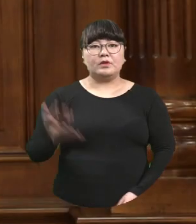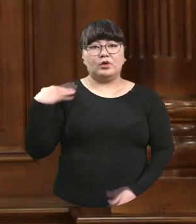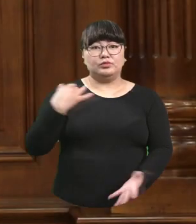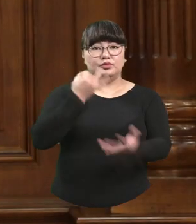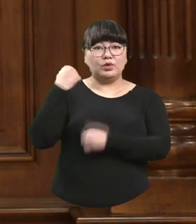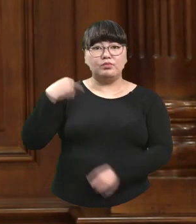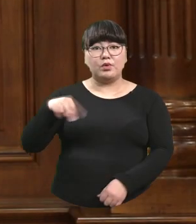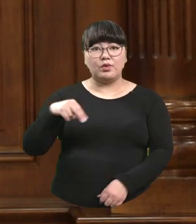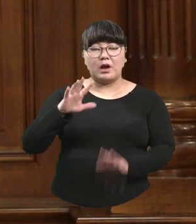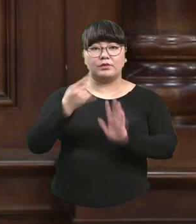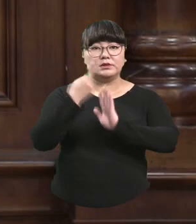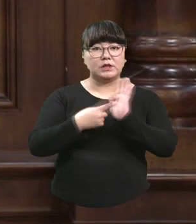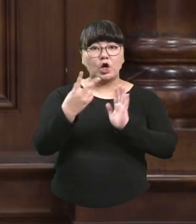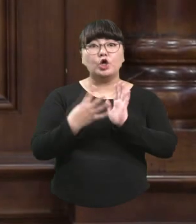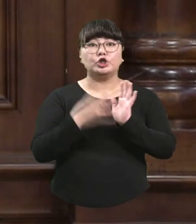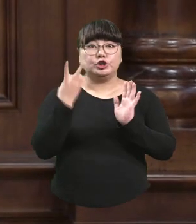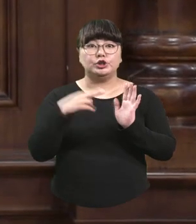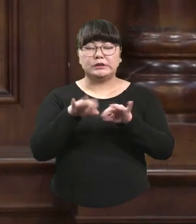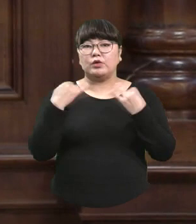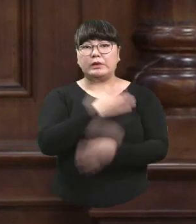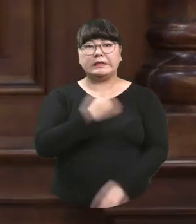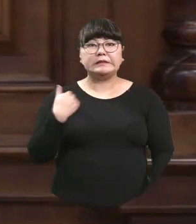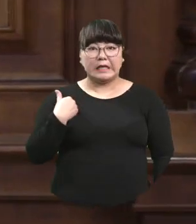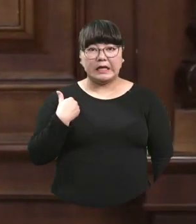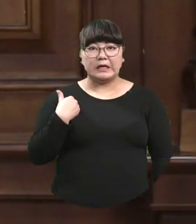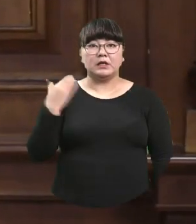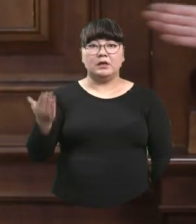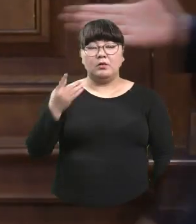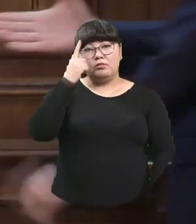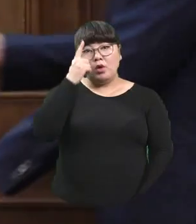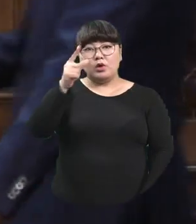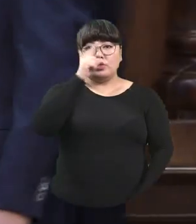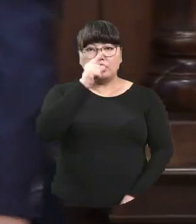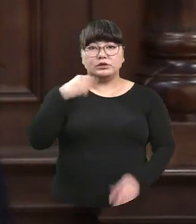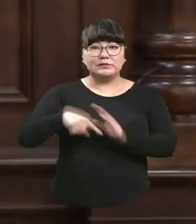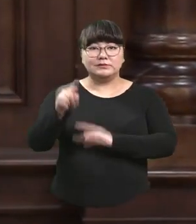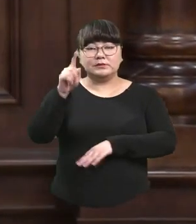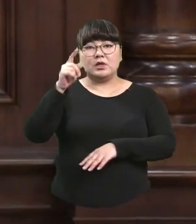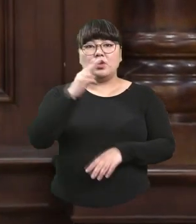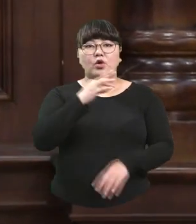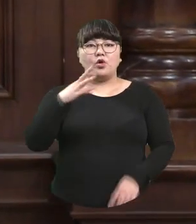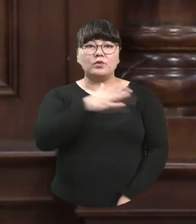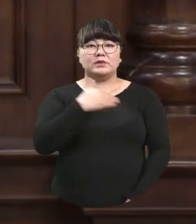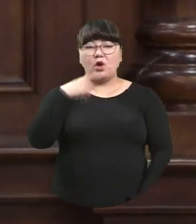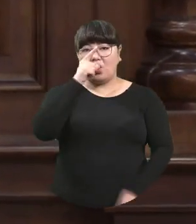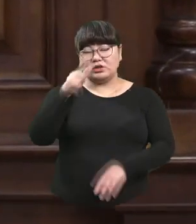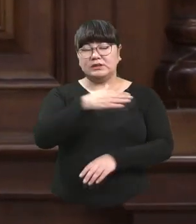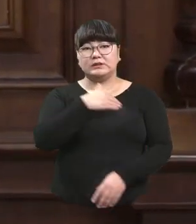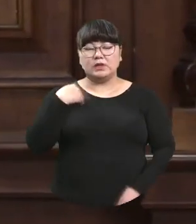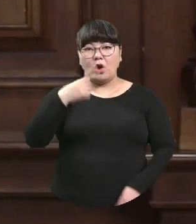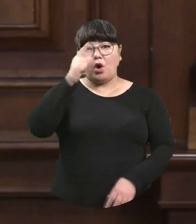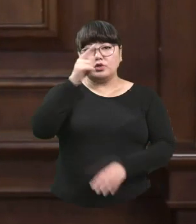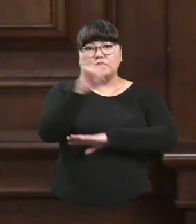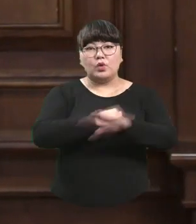Өнгөрч байгаа 7 оны пүрэв гараг буюу 11-р сарын 29-ны өдөр улсын хурлын дарга зандан шатар Монгол-Оросын засгийн газрын хоорондын комиссийн Оросын хэсгийн